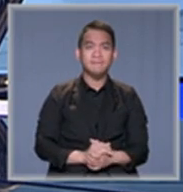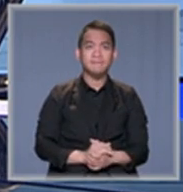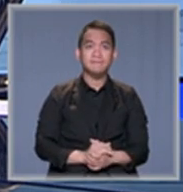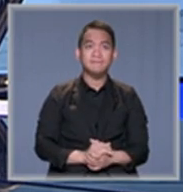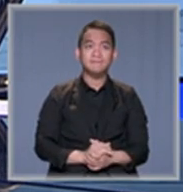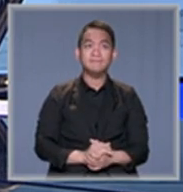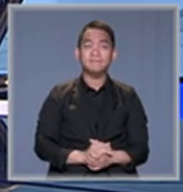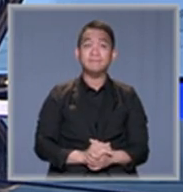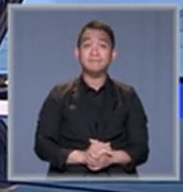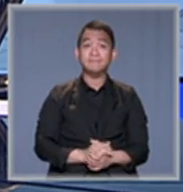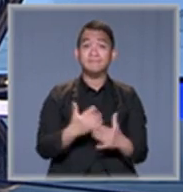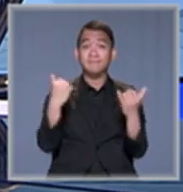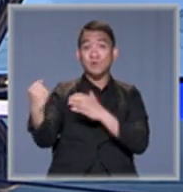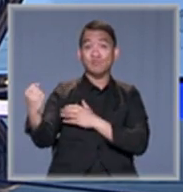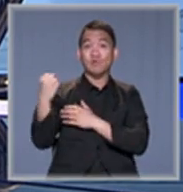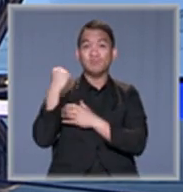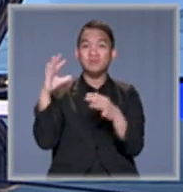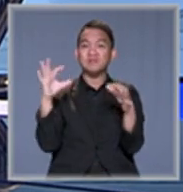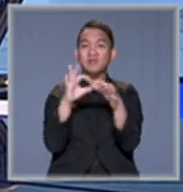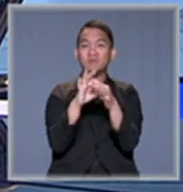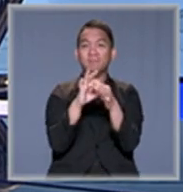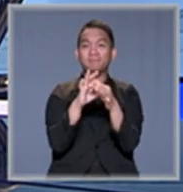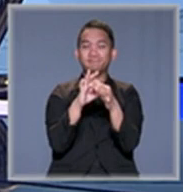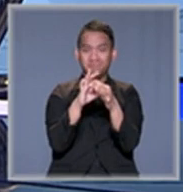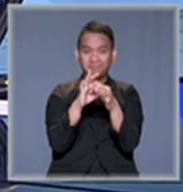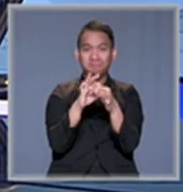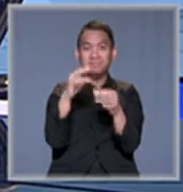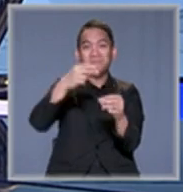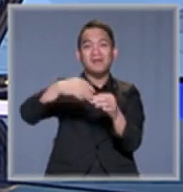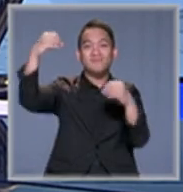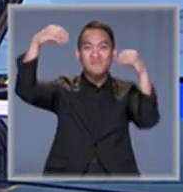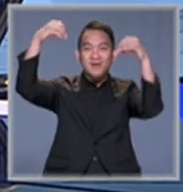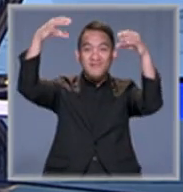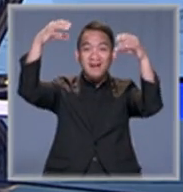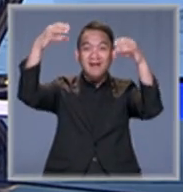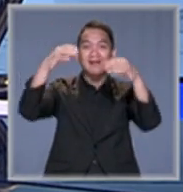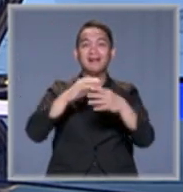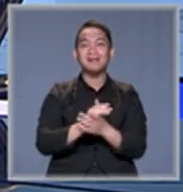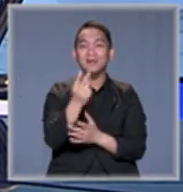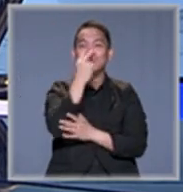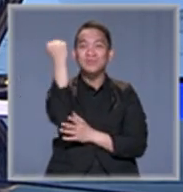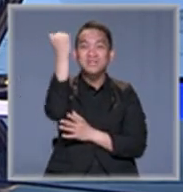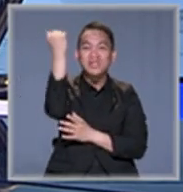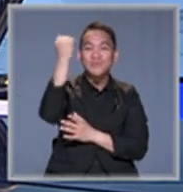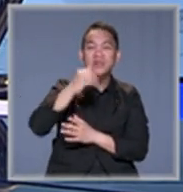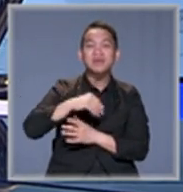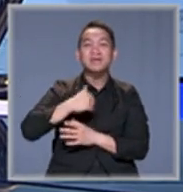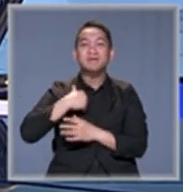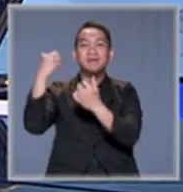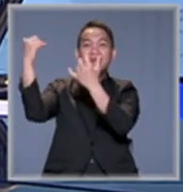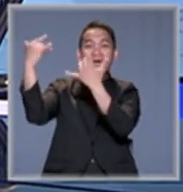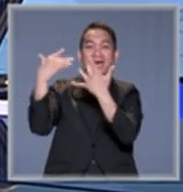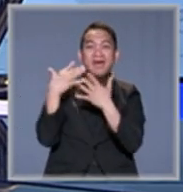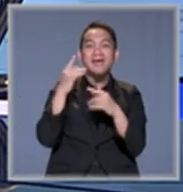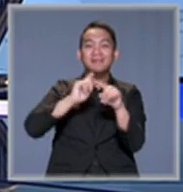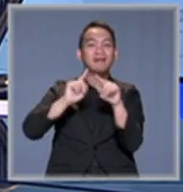มากันที่ความมั่นคงด้านพลังงานกันบ้างนะครับนอกเหนือจากการใช้ไฟฟ้าในชีวิตประจำวันซึ่งหลายคนก็รู้จักกันดีว่าไฟฟ้าก็มาจ